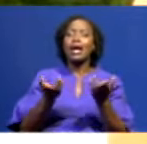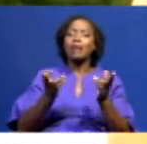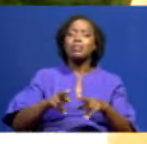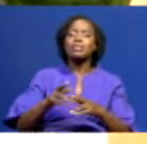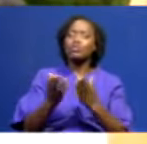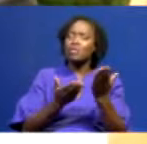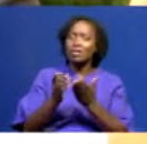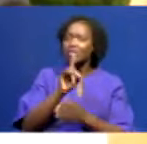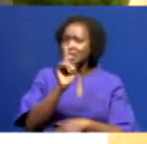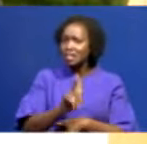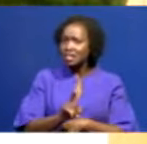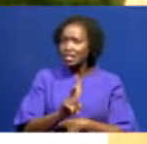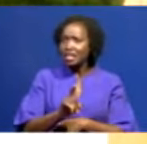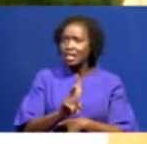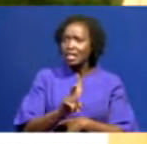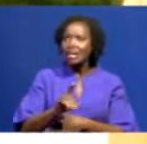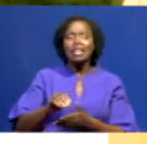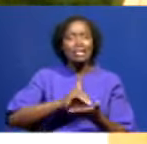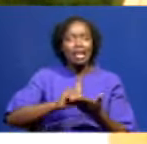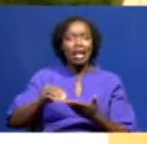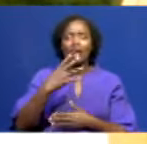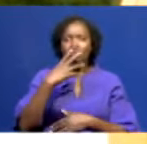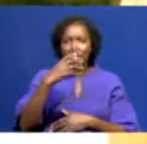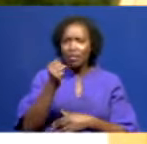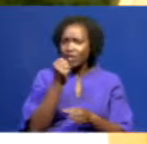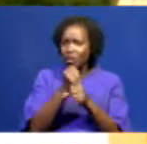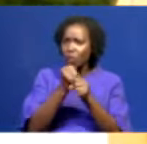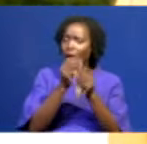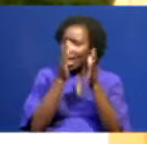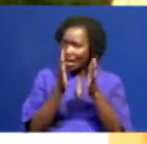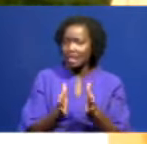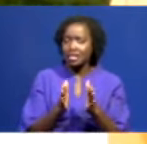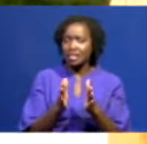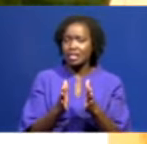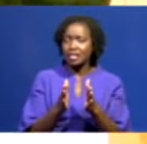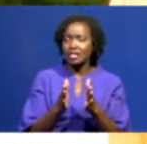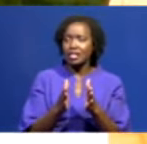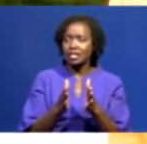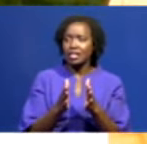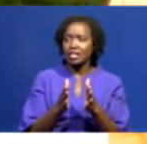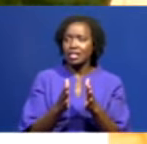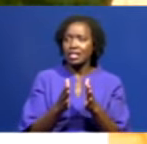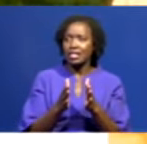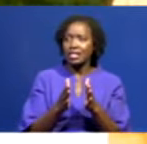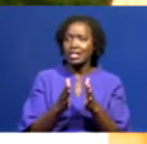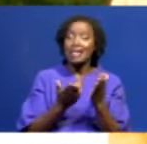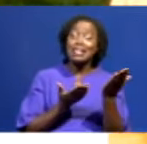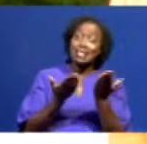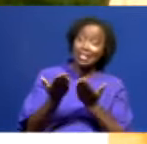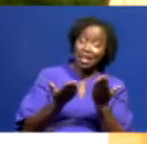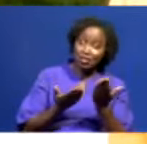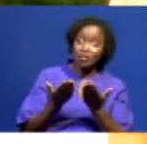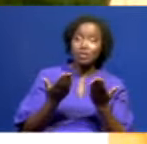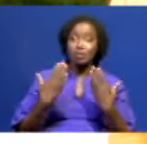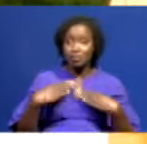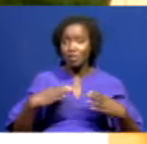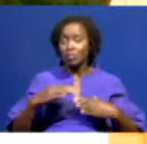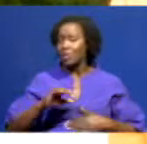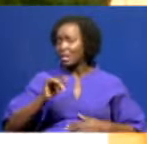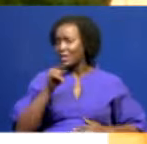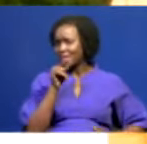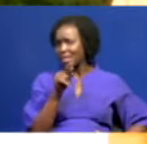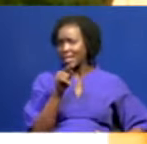Kufuta watu 500 ambao walikuwa wanapeana huduma katika hiyo